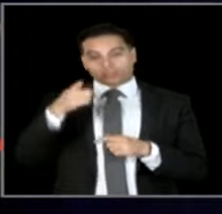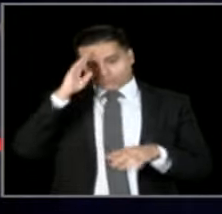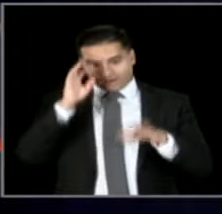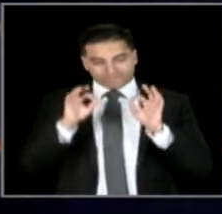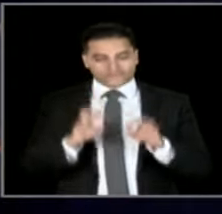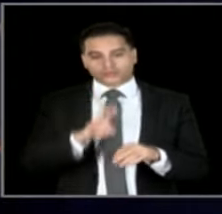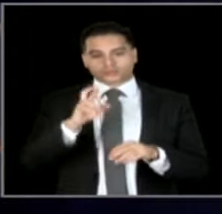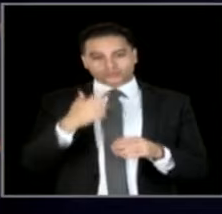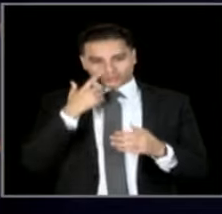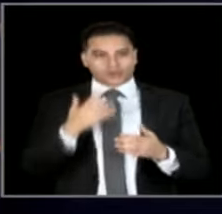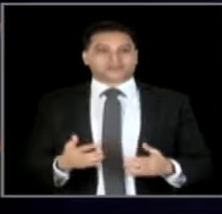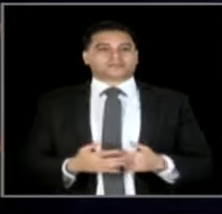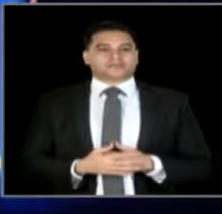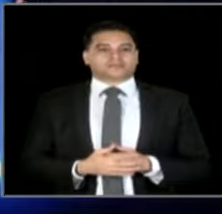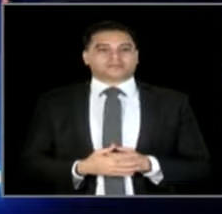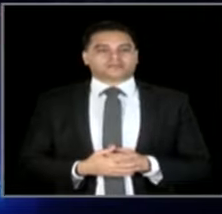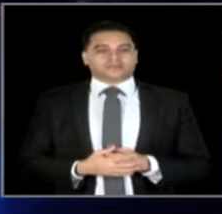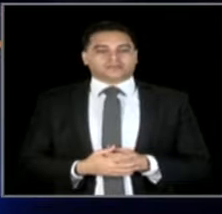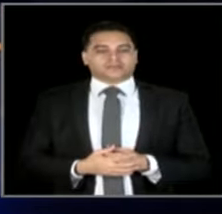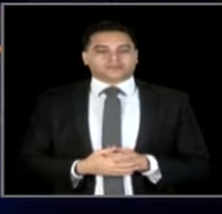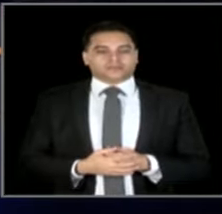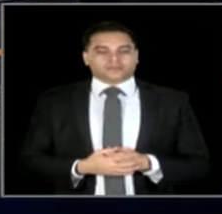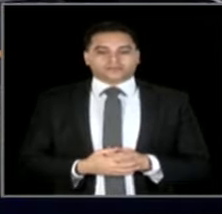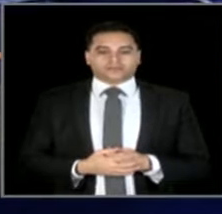البديهة. والسؤال هو: